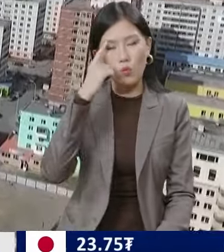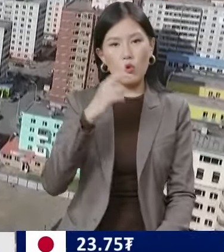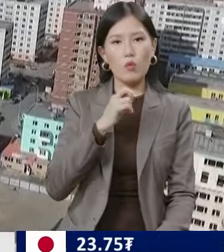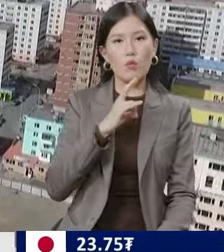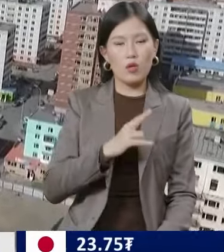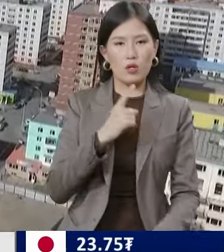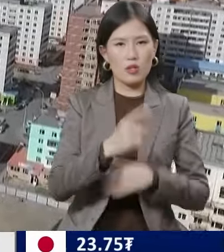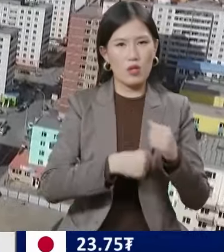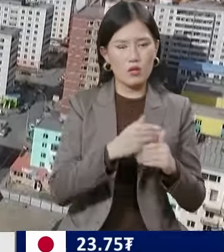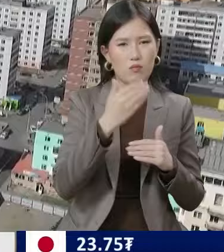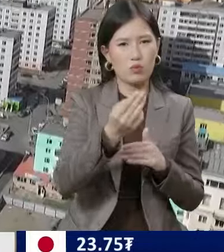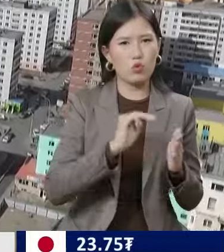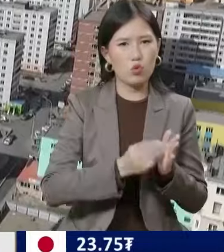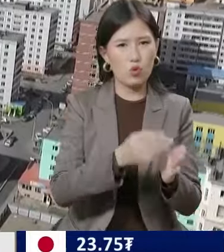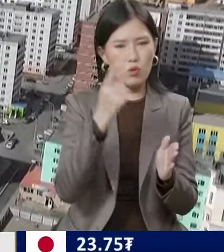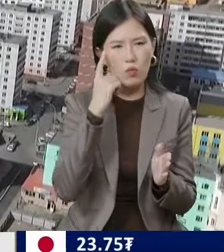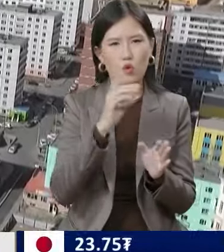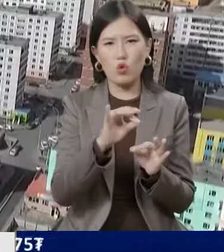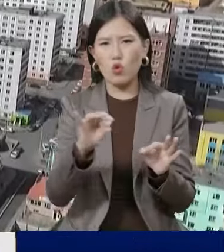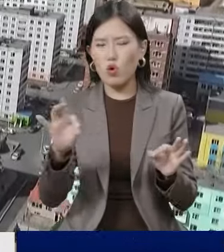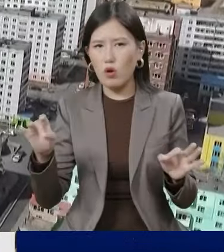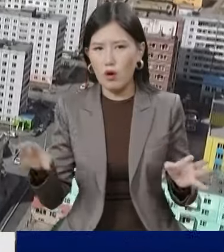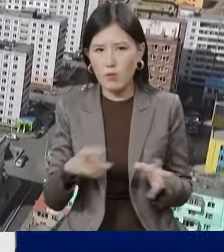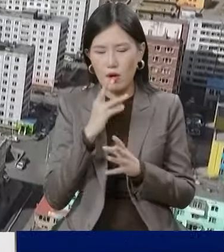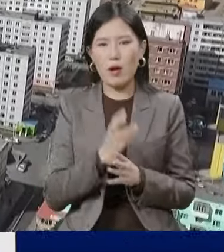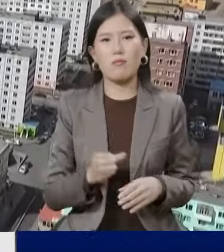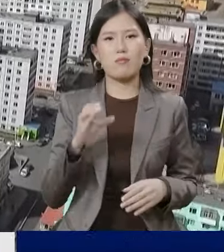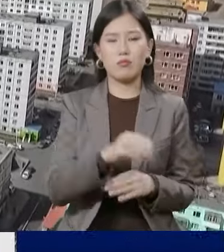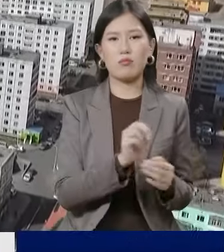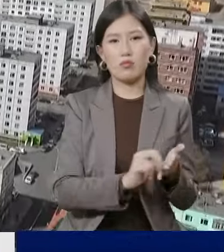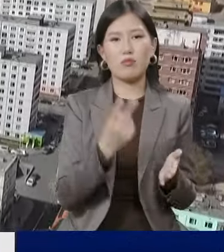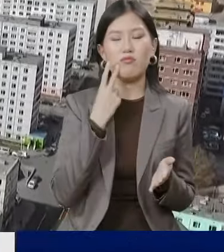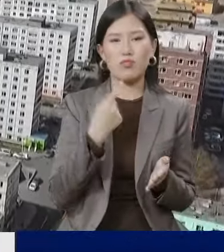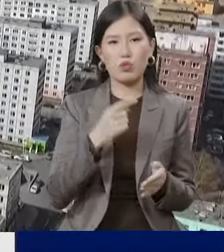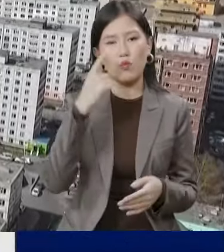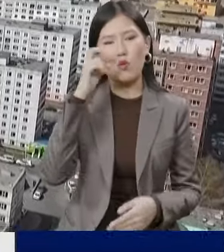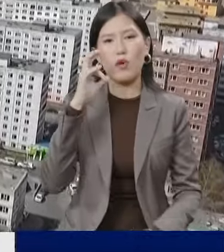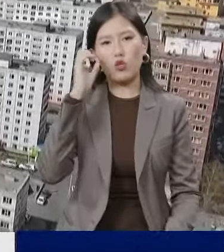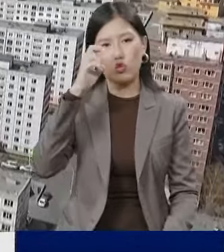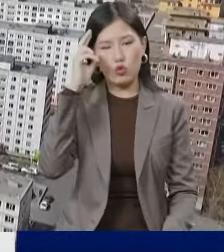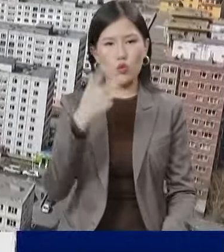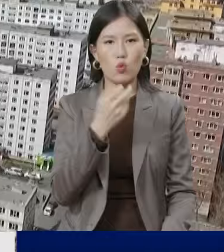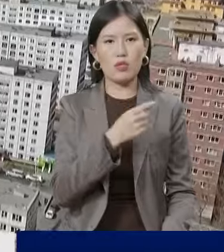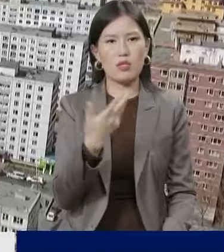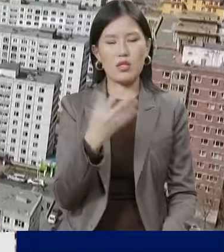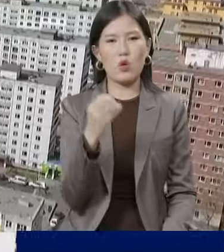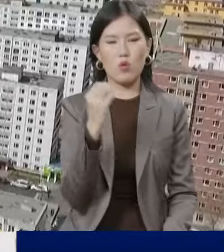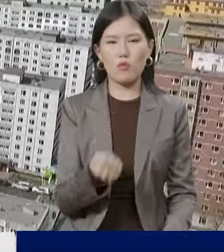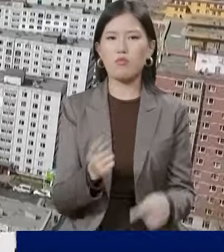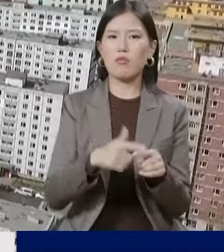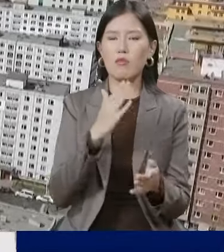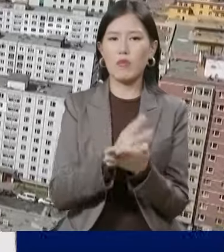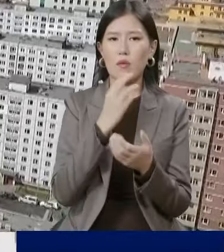жилийн мөнгөний бодлогоо гаргахдаа олон төрлийн үзүүлэлтийг харгалзан үзэж нөлөөллөө тооцдог. Монгол банкны ерөнхийлөгч 30-50% нэмэгдүүлэх тухай